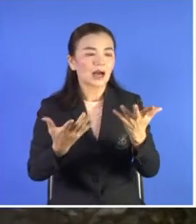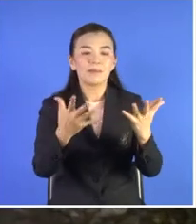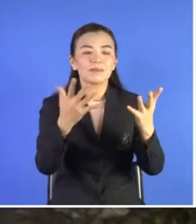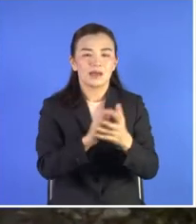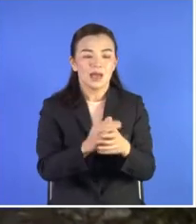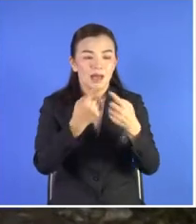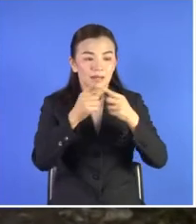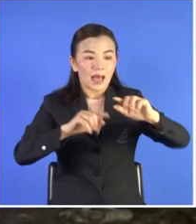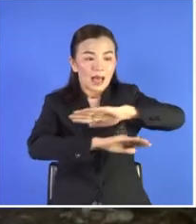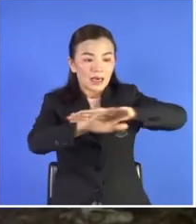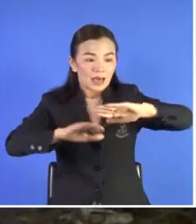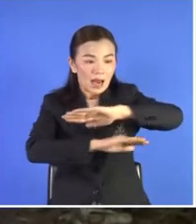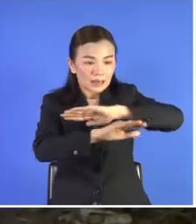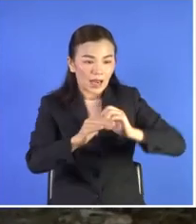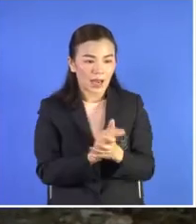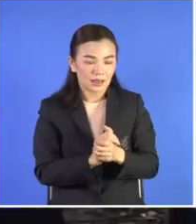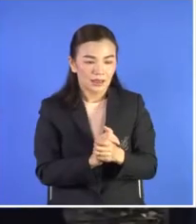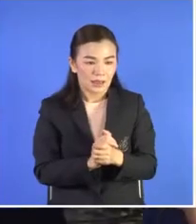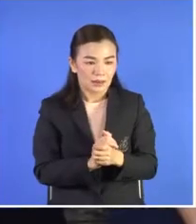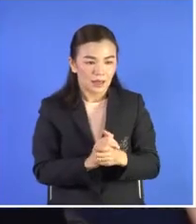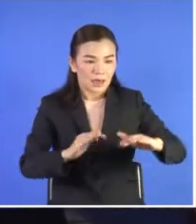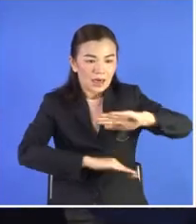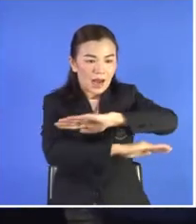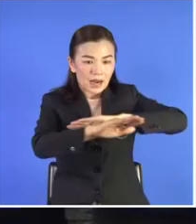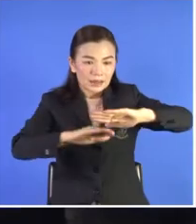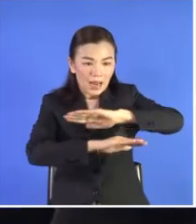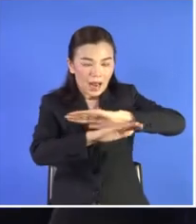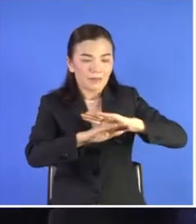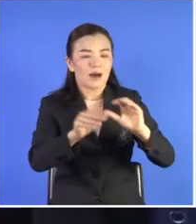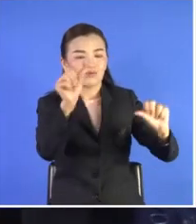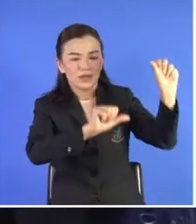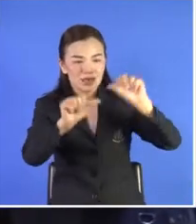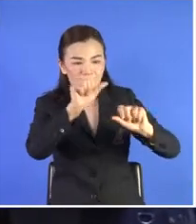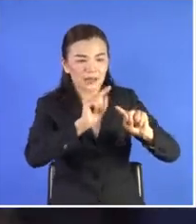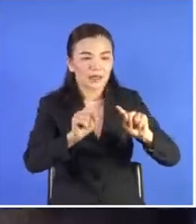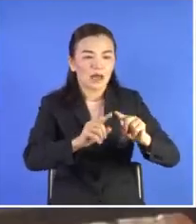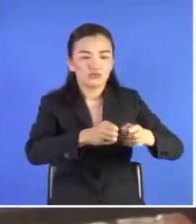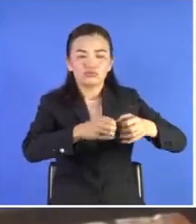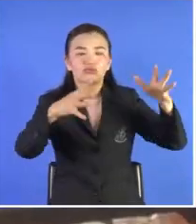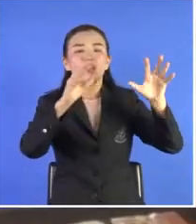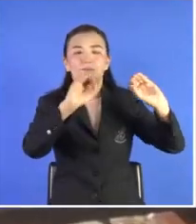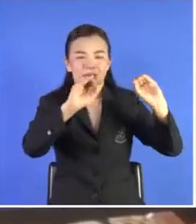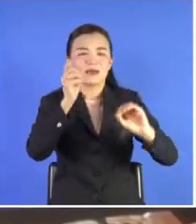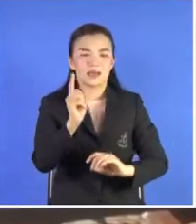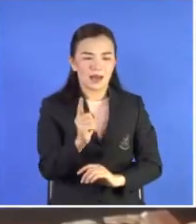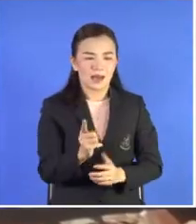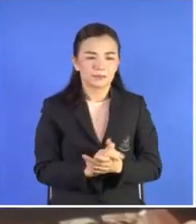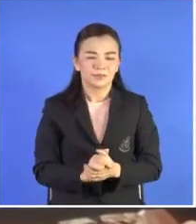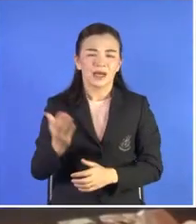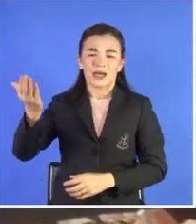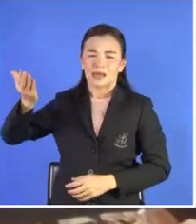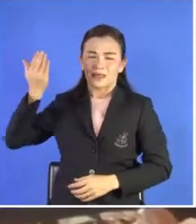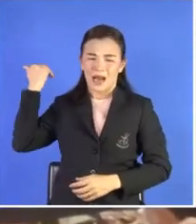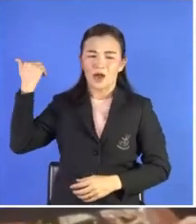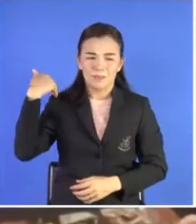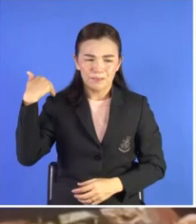คะผู้ว่าบอกไม่ได้ยืนยันลอยๆนะคะว่าจะไม่มีการปะทุซ้ำอย่างแน่นอน กรณีที่บ้านหลังดังกล่าวเขาบอกว่าเคยเกิดเหตุก่อนหน้านี้มาแล้วนะ